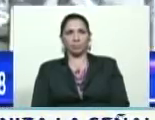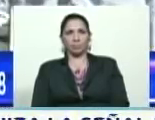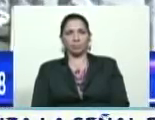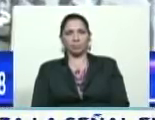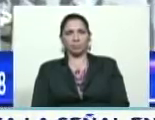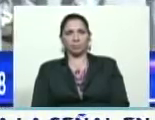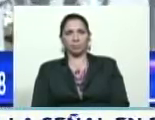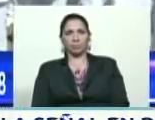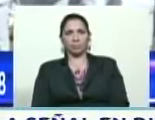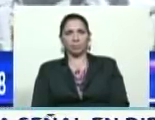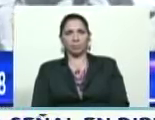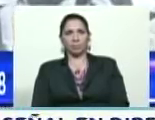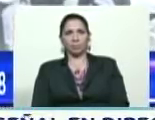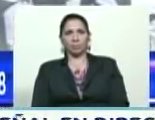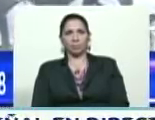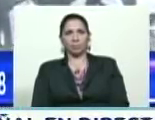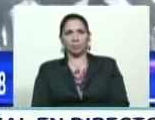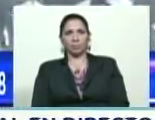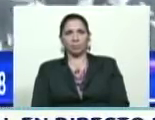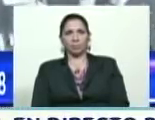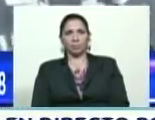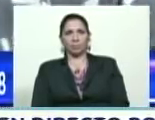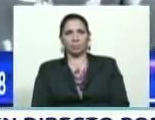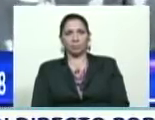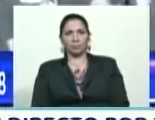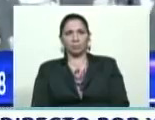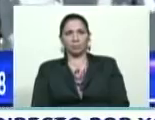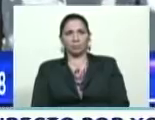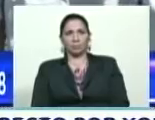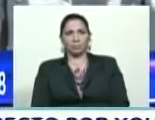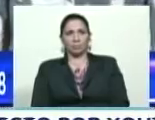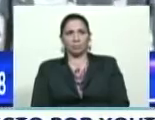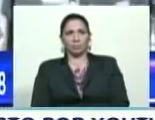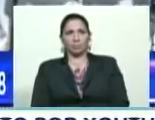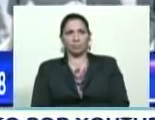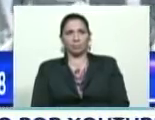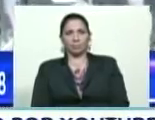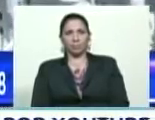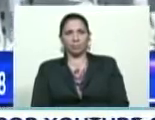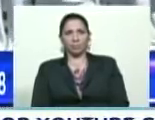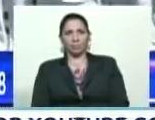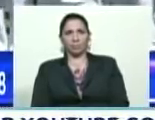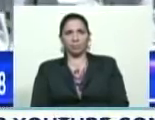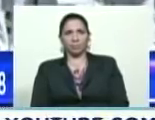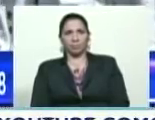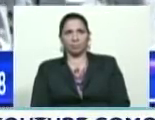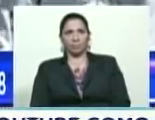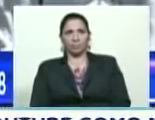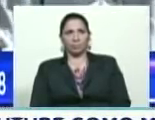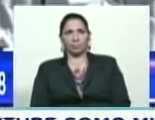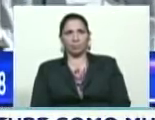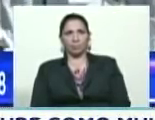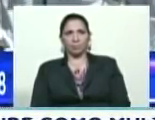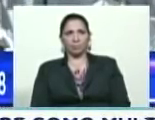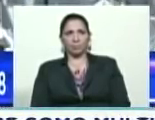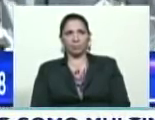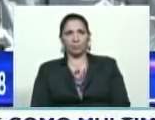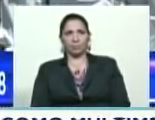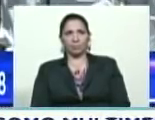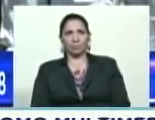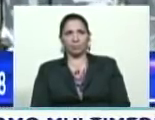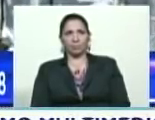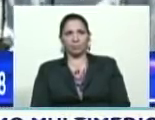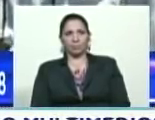2005 года президентом Боливарианской Республики Венесуэла Уго Чавесом и президентом Российской Федерации Владимиром